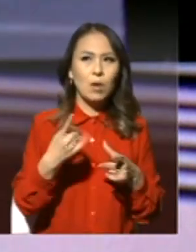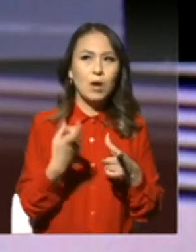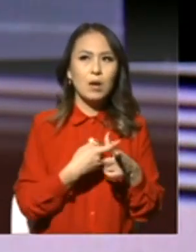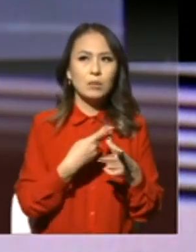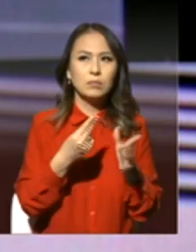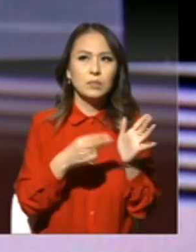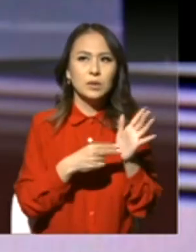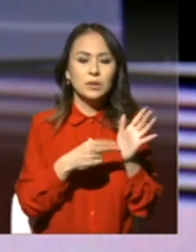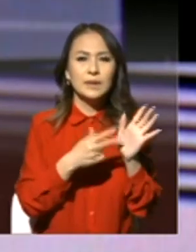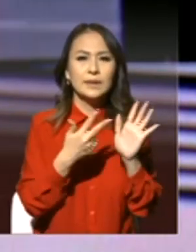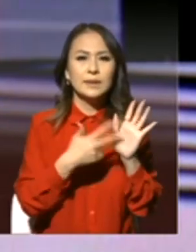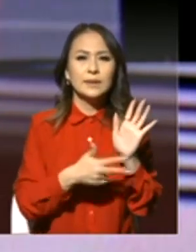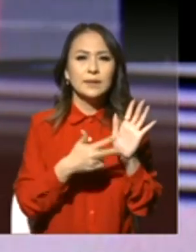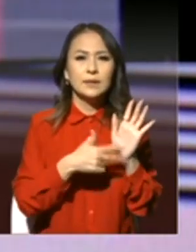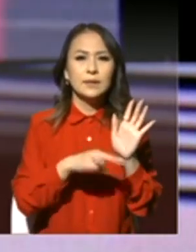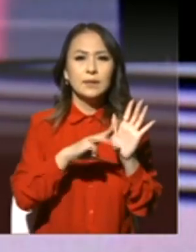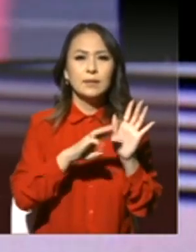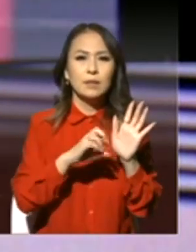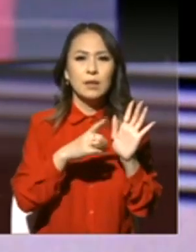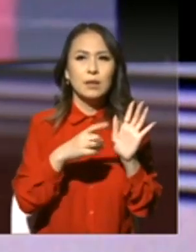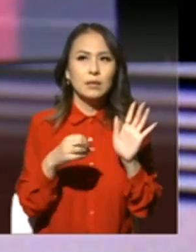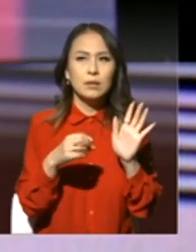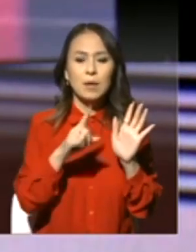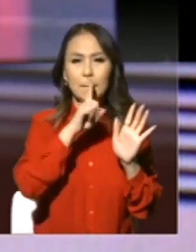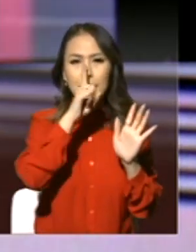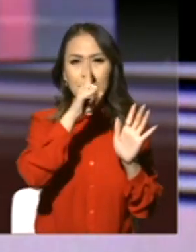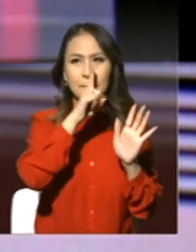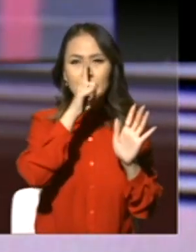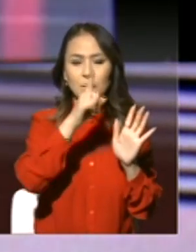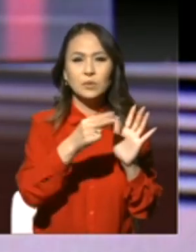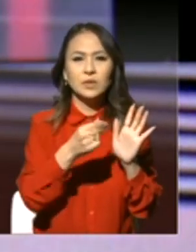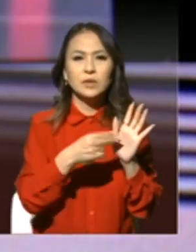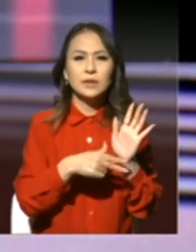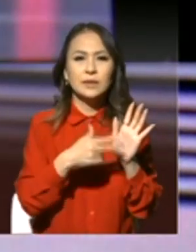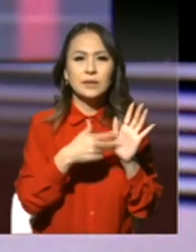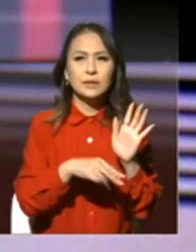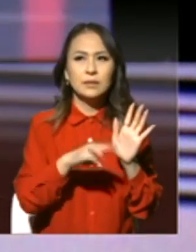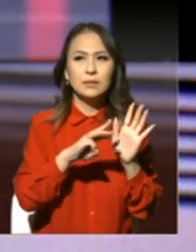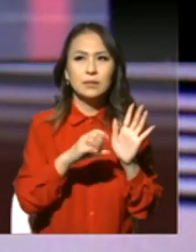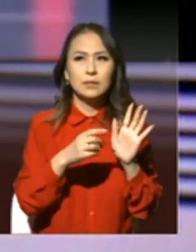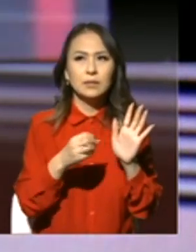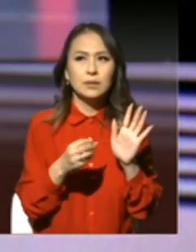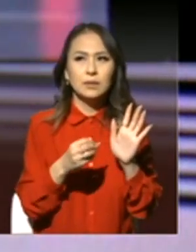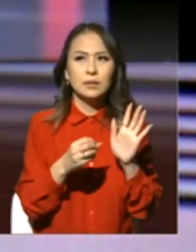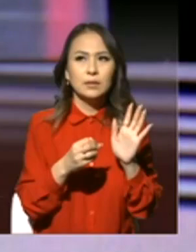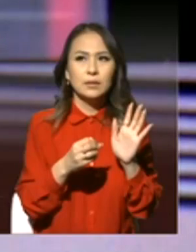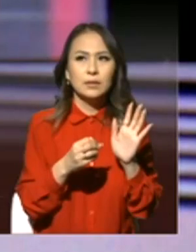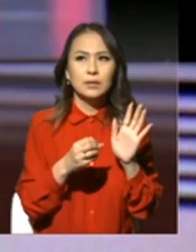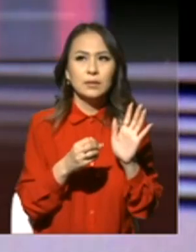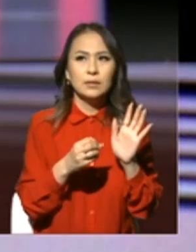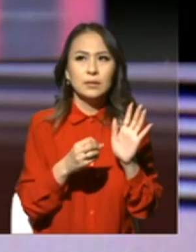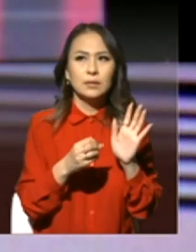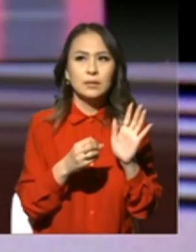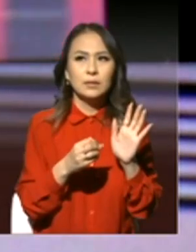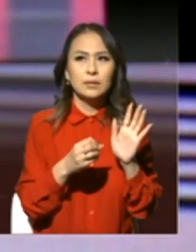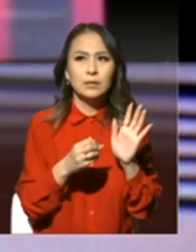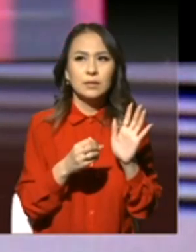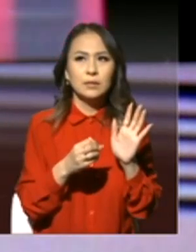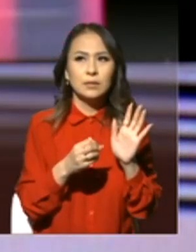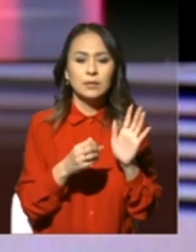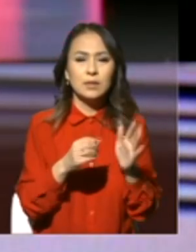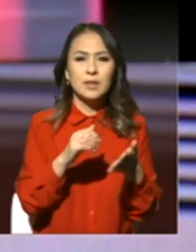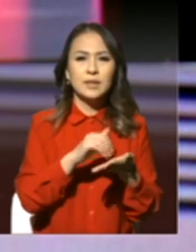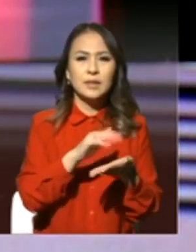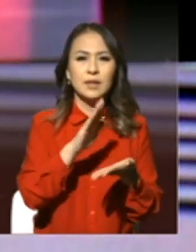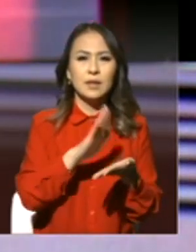бағасы 80 теңге, сәбіздің бағасы 80 теңге, соны затоварка дейді.